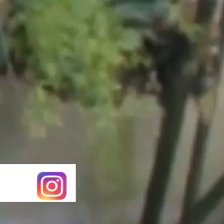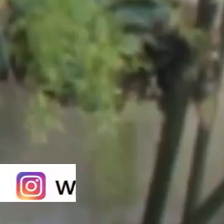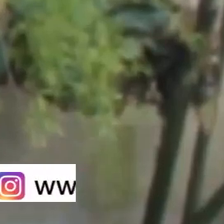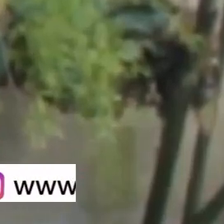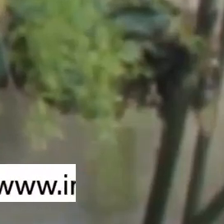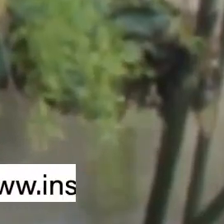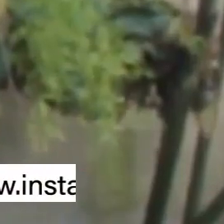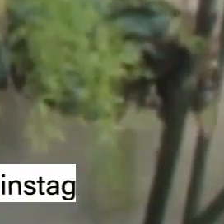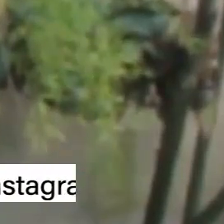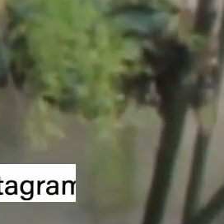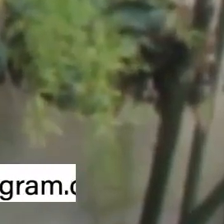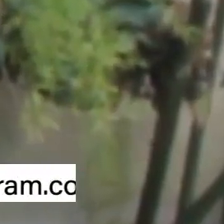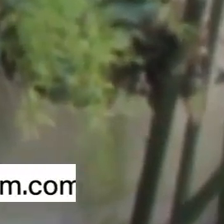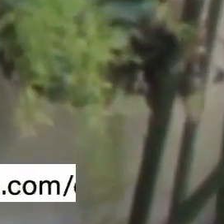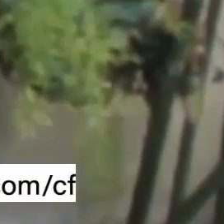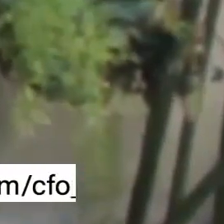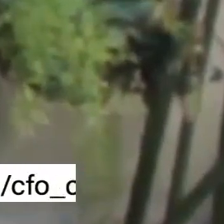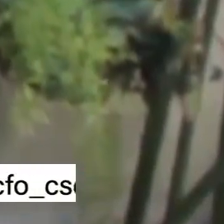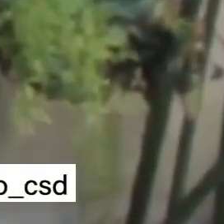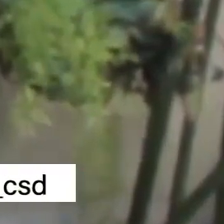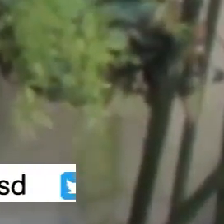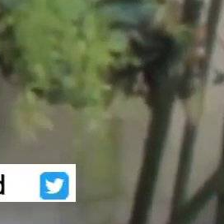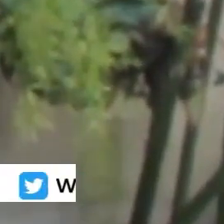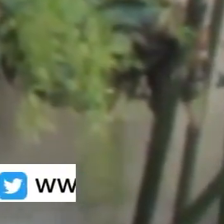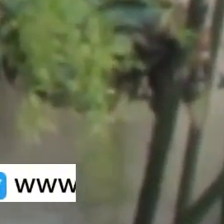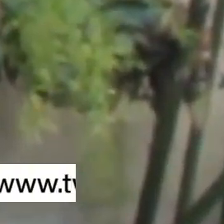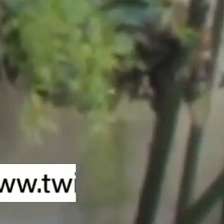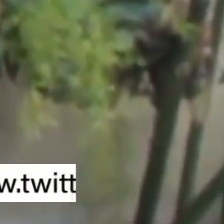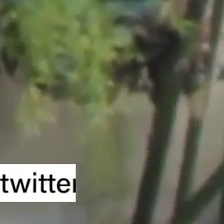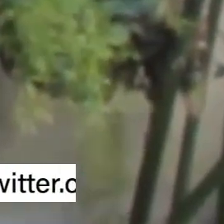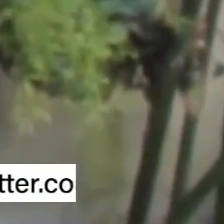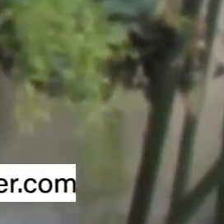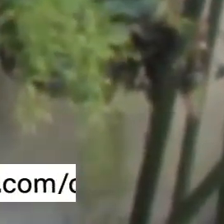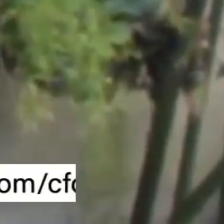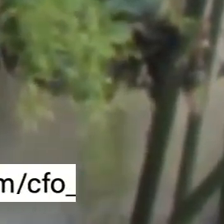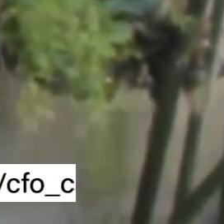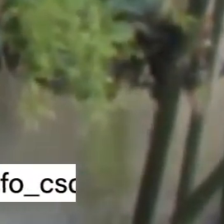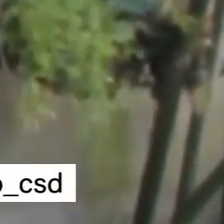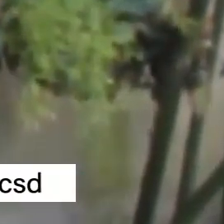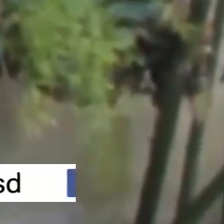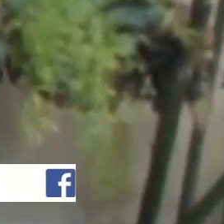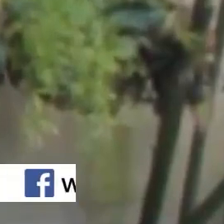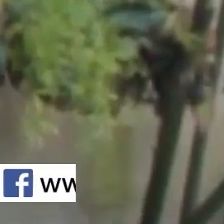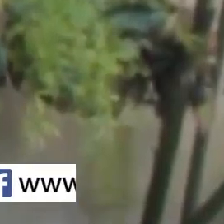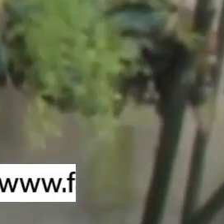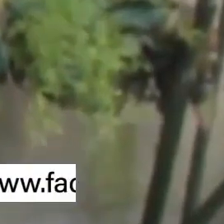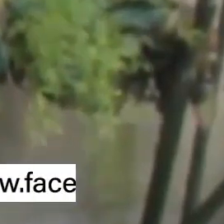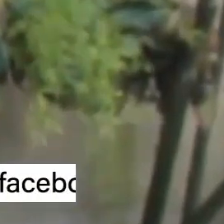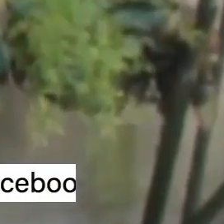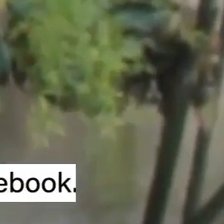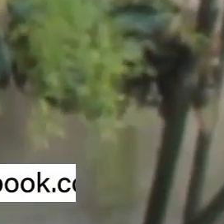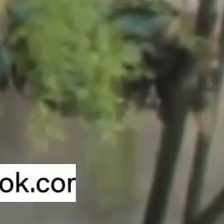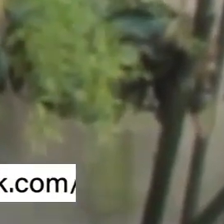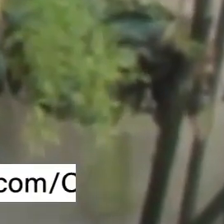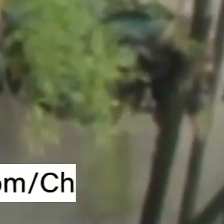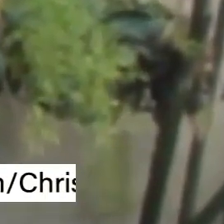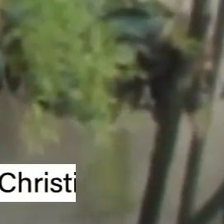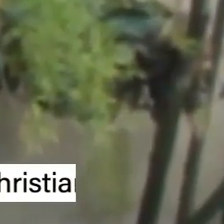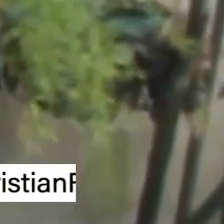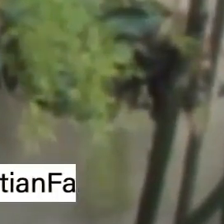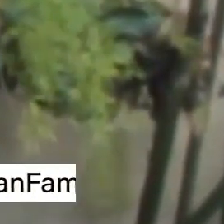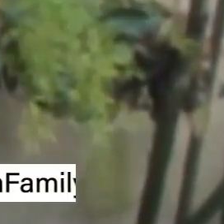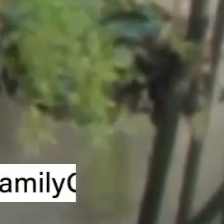us steadfast and strong in our faith. The Christian Deaf community here in our district, Isabela